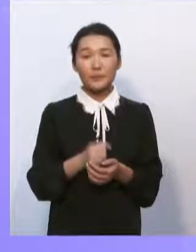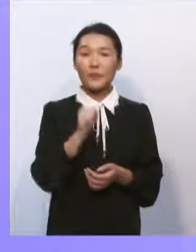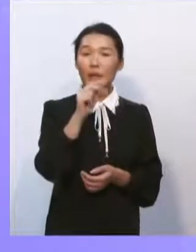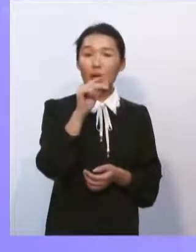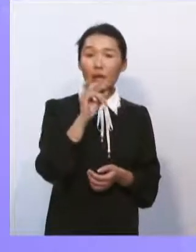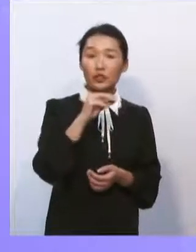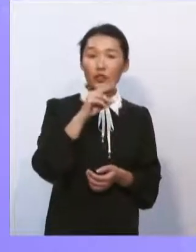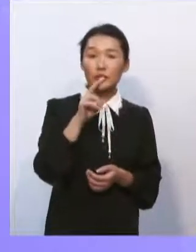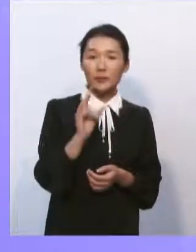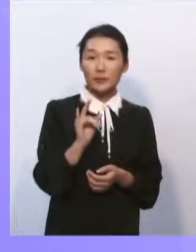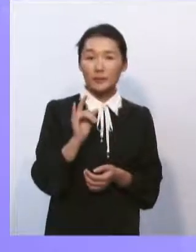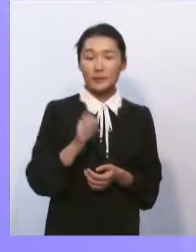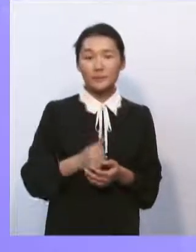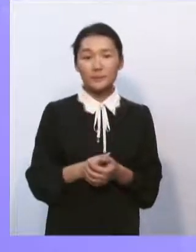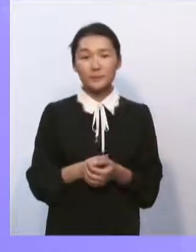Ачыткы.